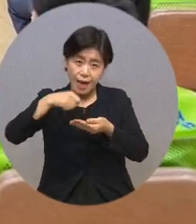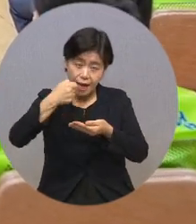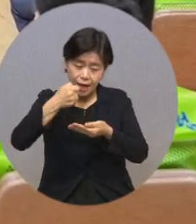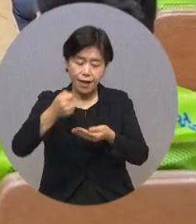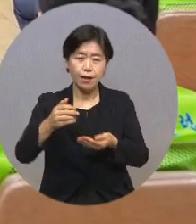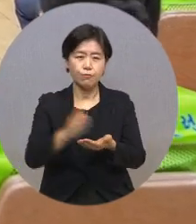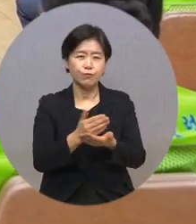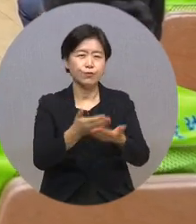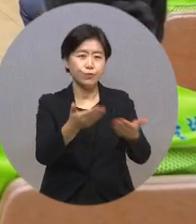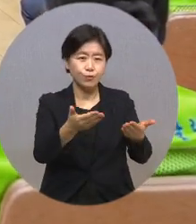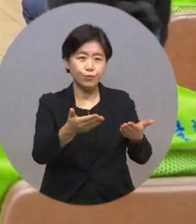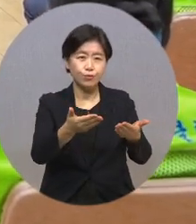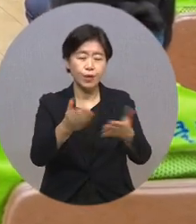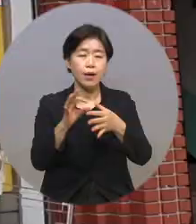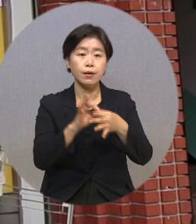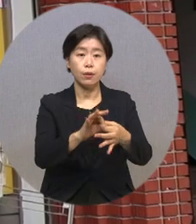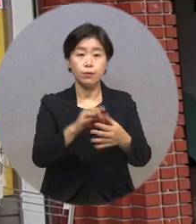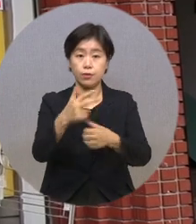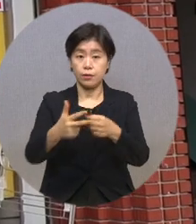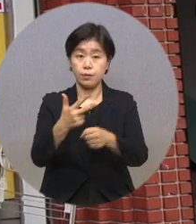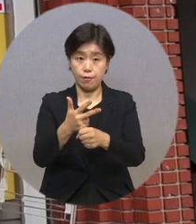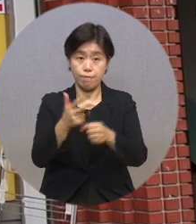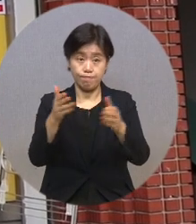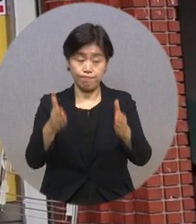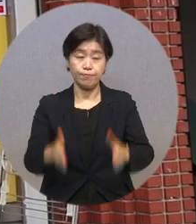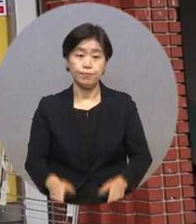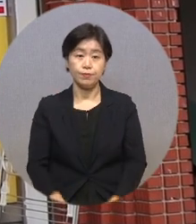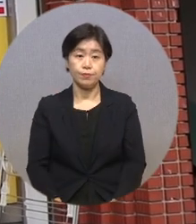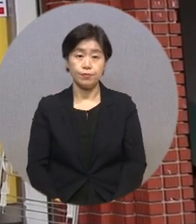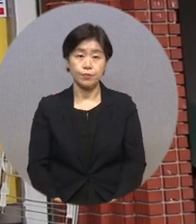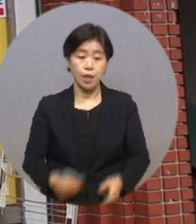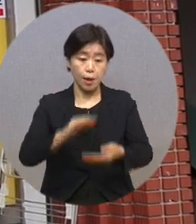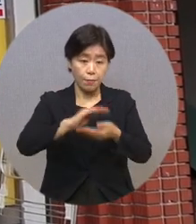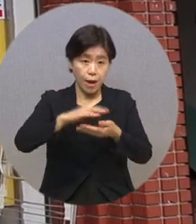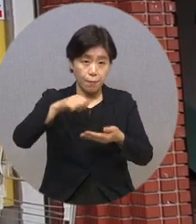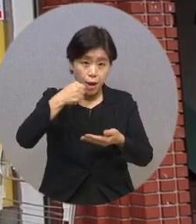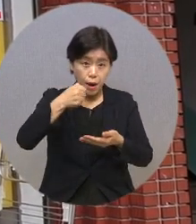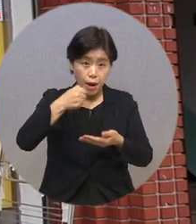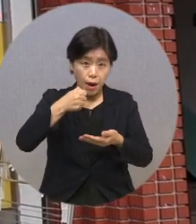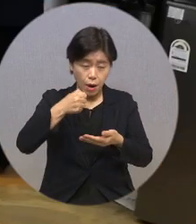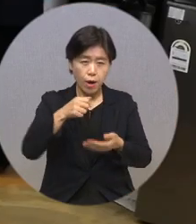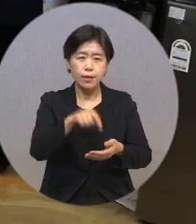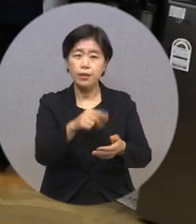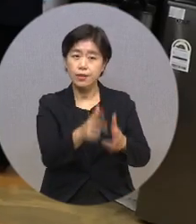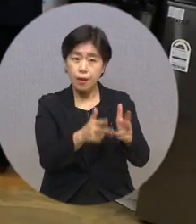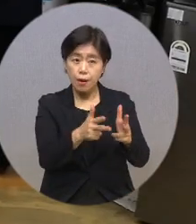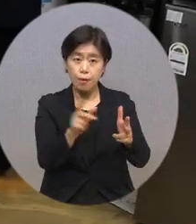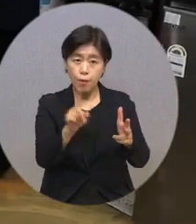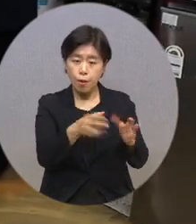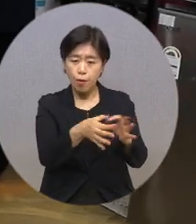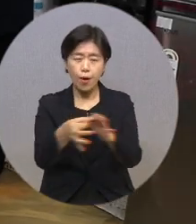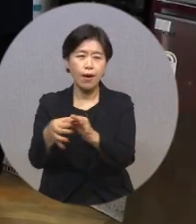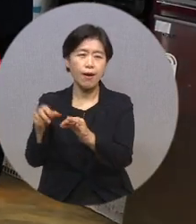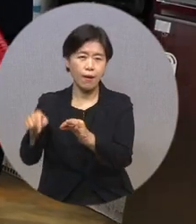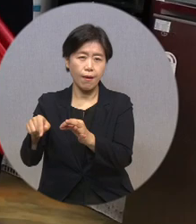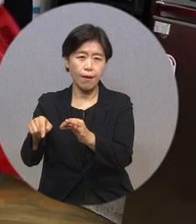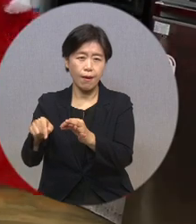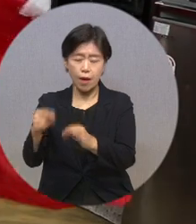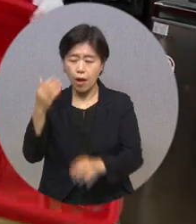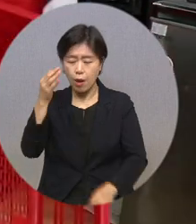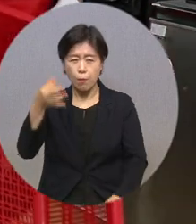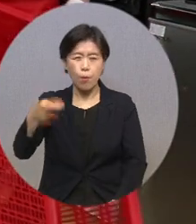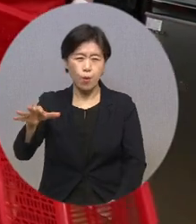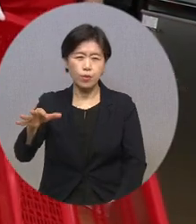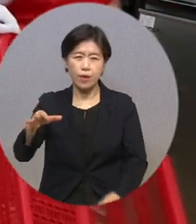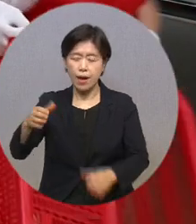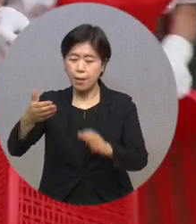진행해 큰 호응을 받고 있습니다. 도시락 배달 사업은 광양제철소에서 운영 중인 무료 급식소 나눔의